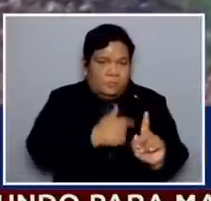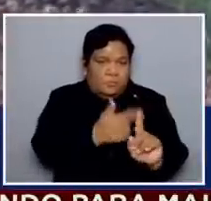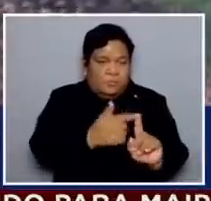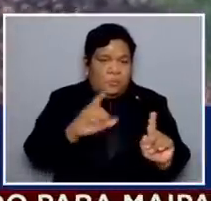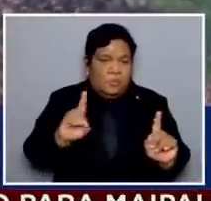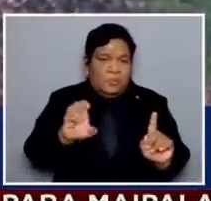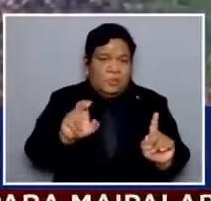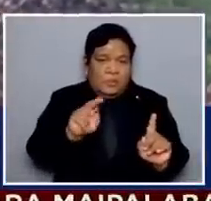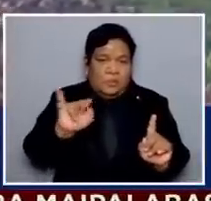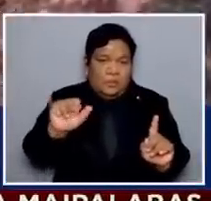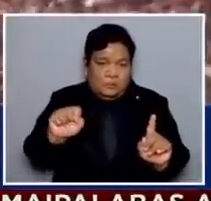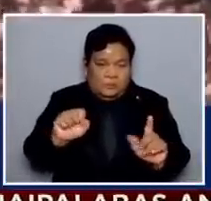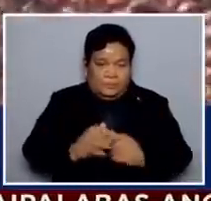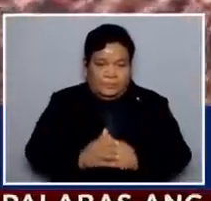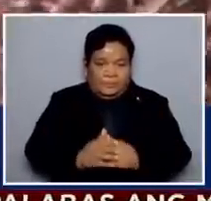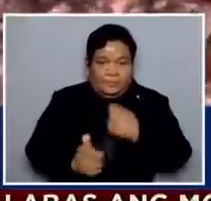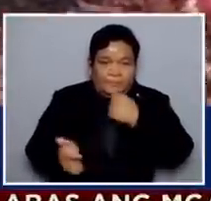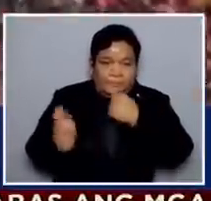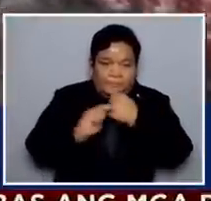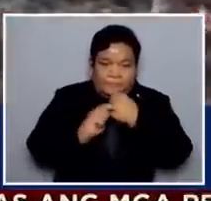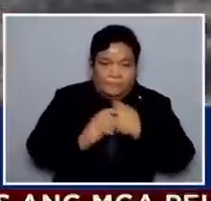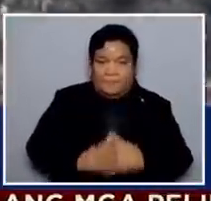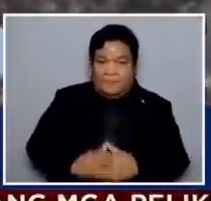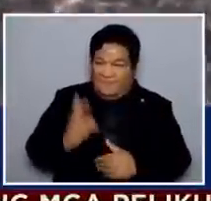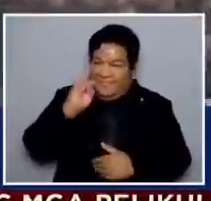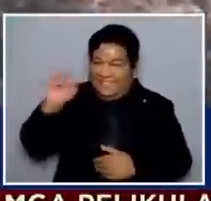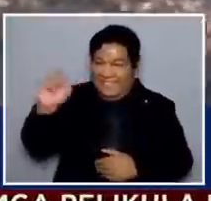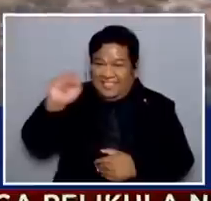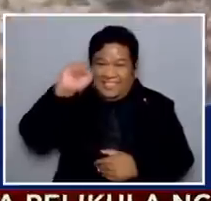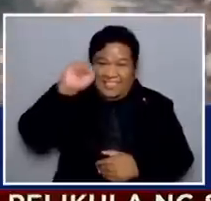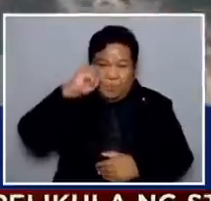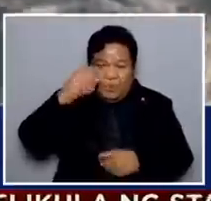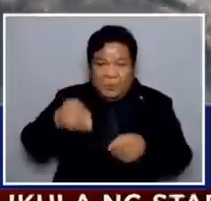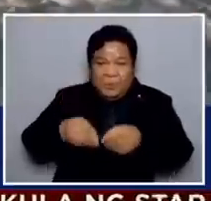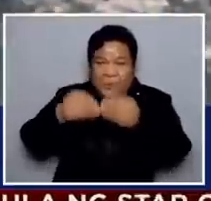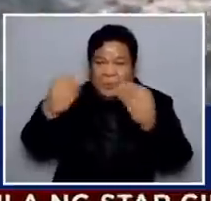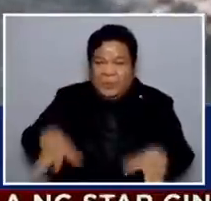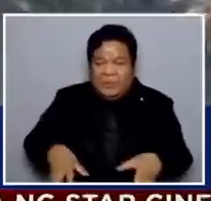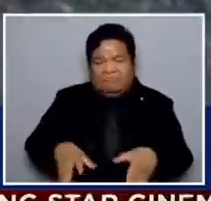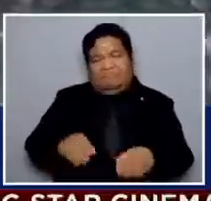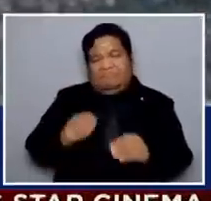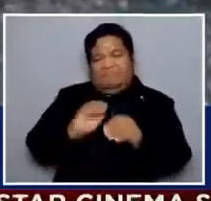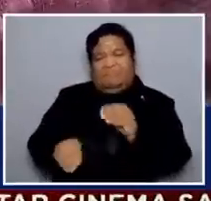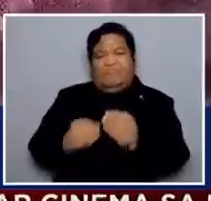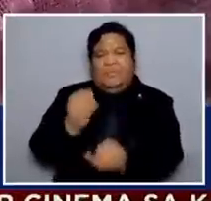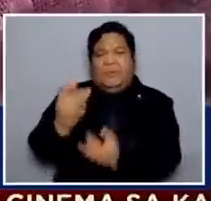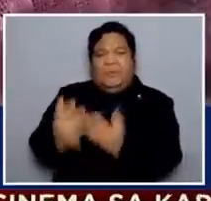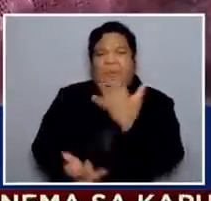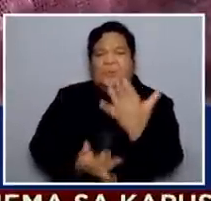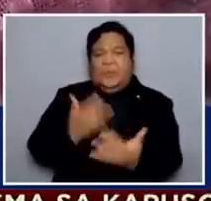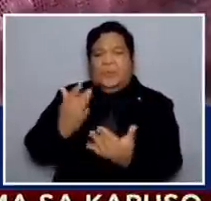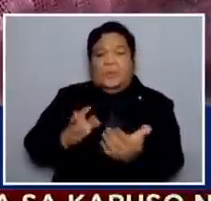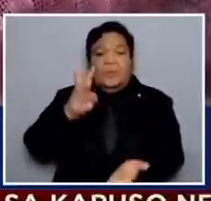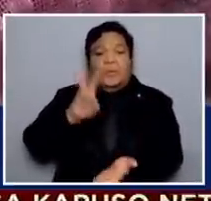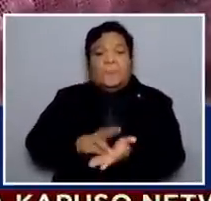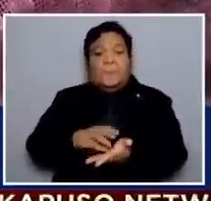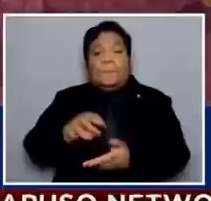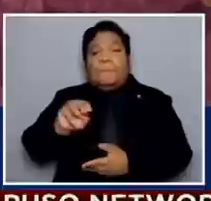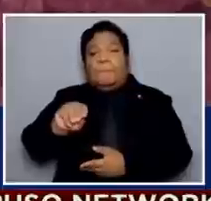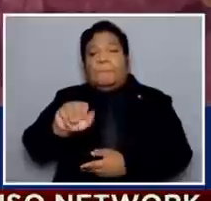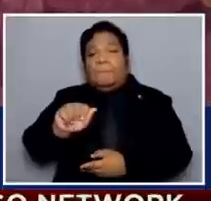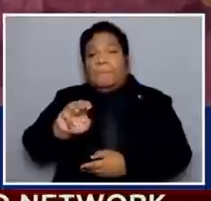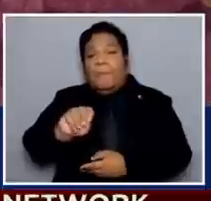Sinusunog na lamang ang mga sibuyas na itinapon matapos mabulok sa Mamburao, Occidental Mindoro. Sa dami ng supply ng